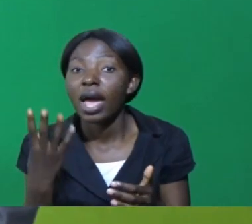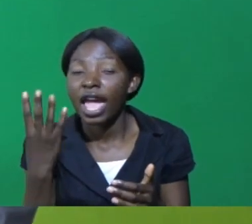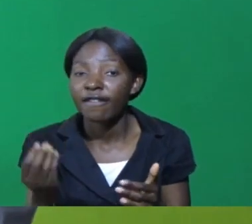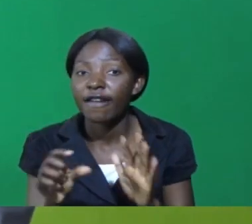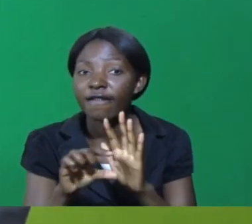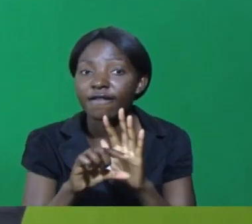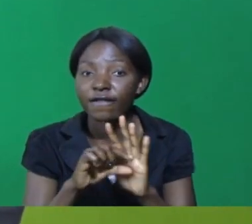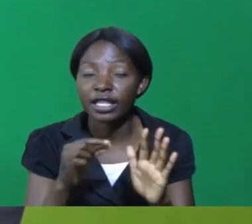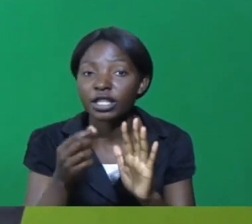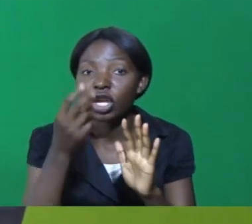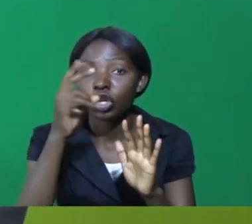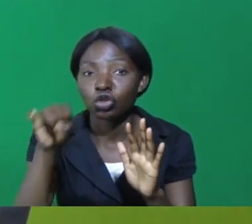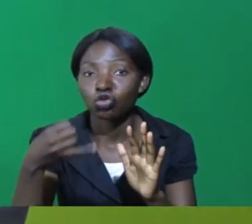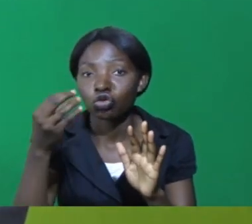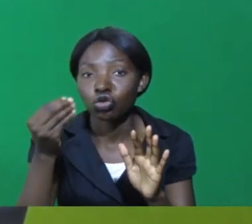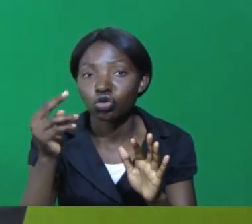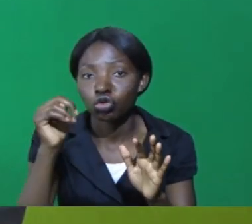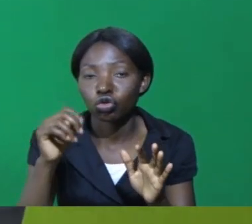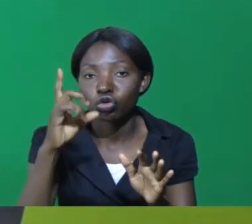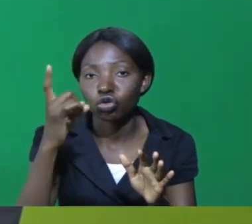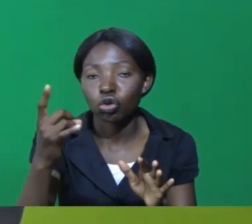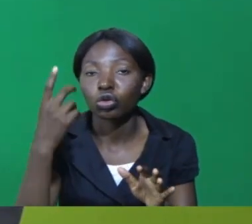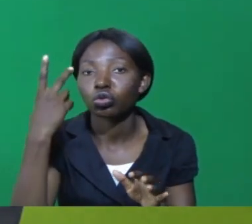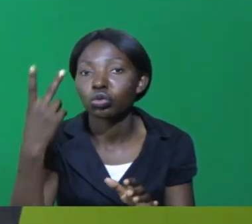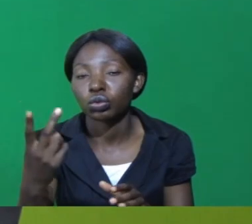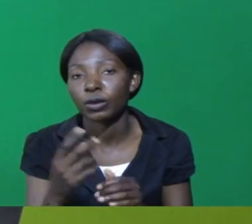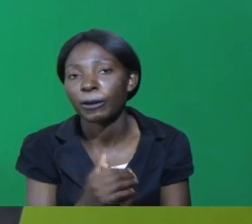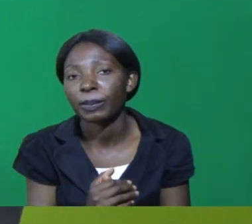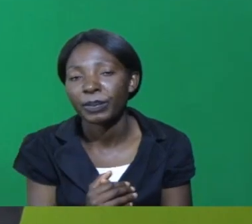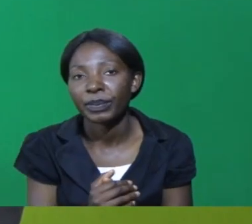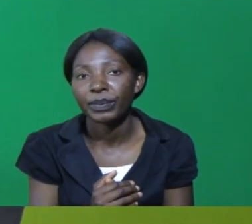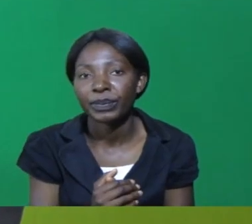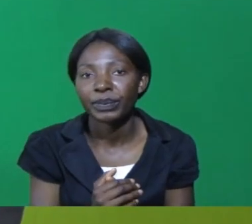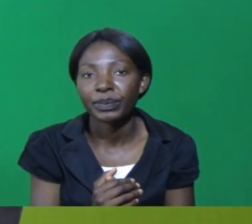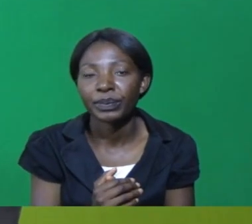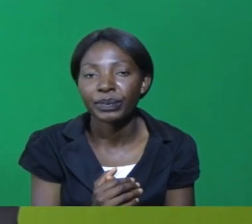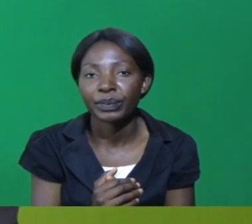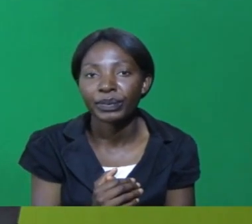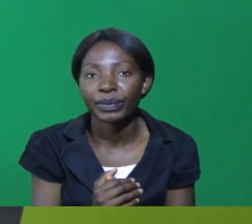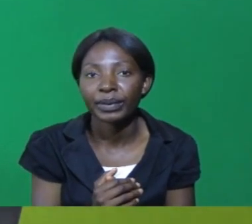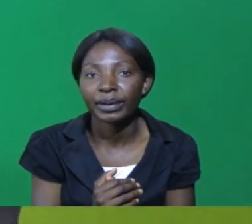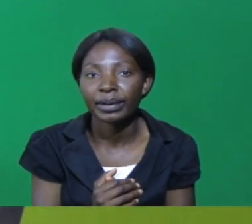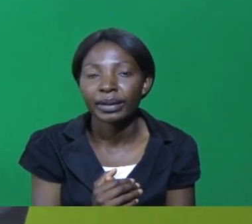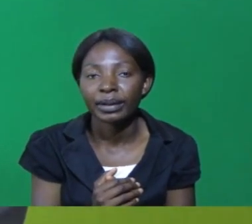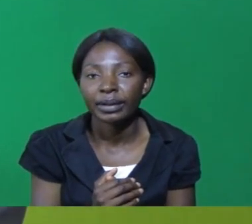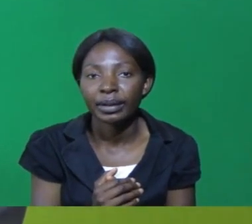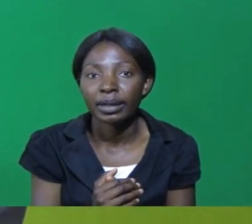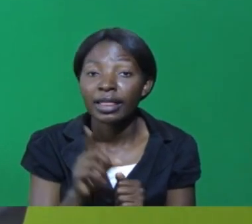vhesi riri kuna John chapter 2. John chapter 2 rinoti kudii pastor vhesi iro? Chapter 2. Pane